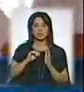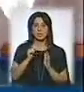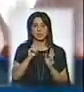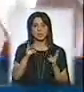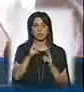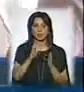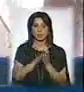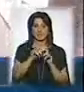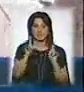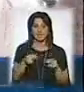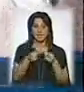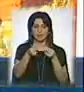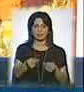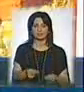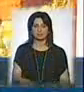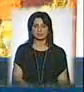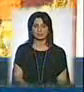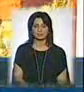მეგობართა კლუბის სიგელები გადაეცეთ.